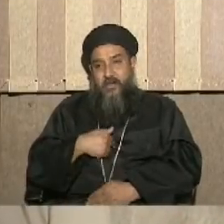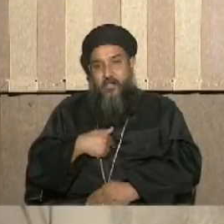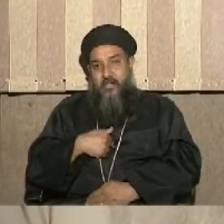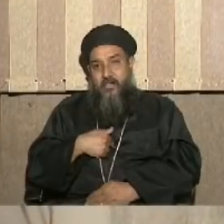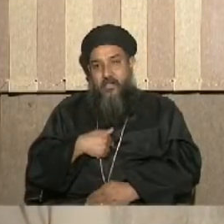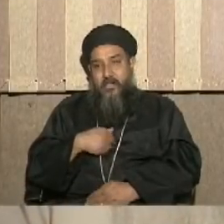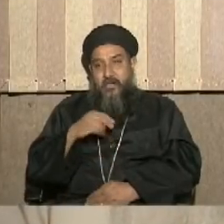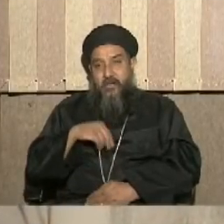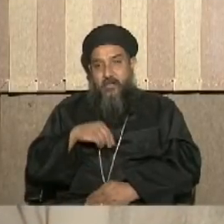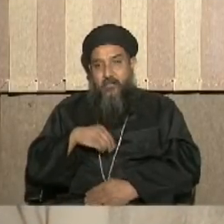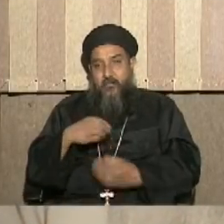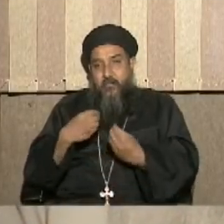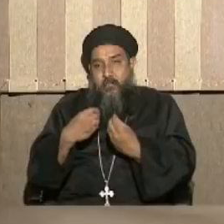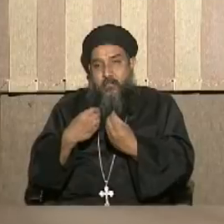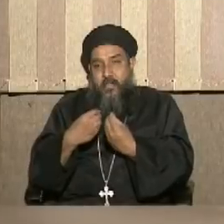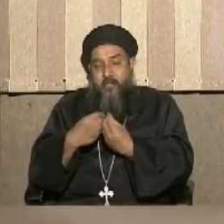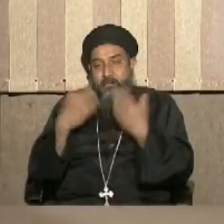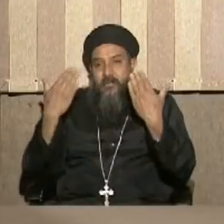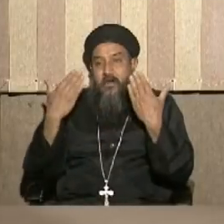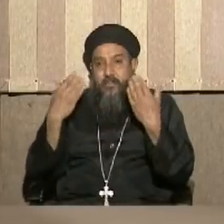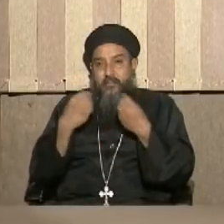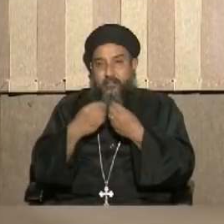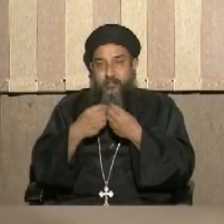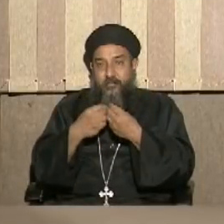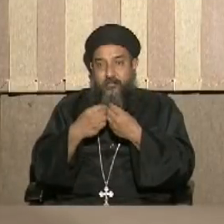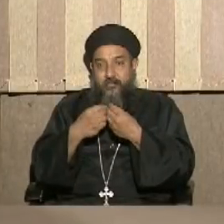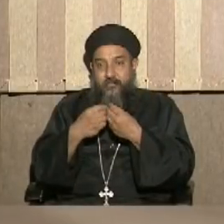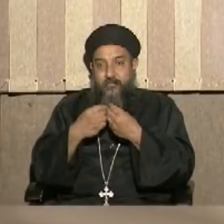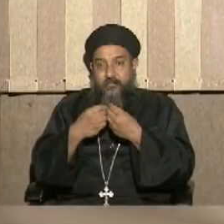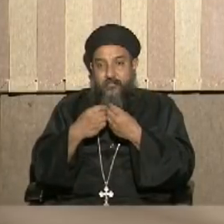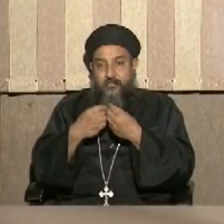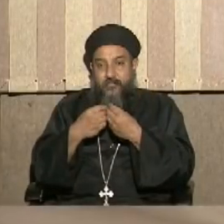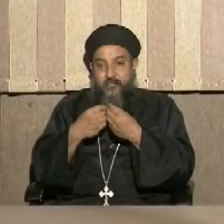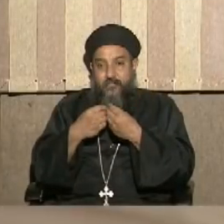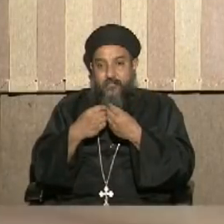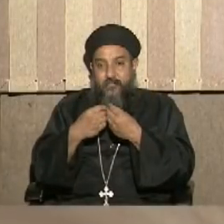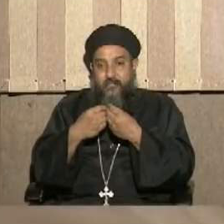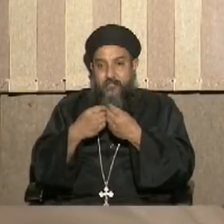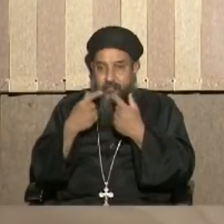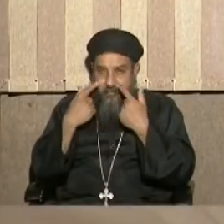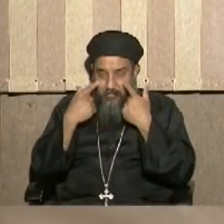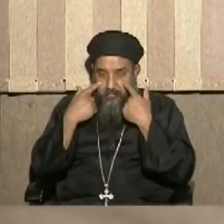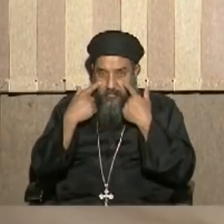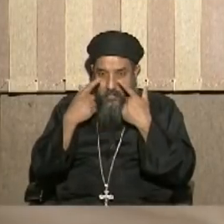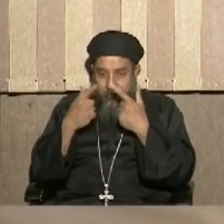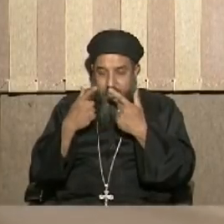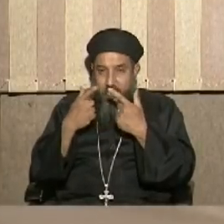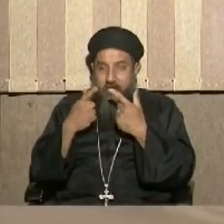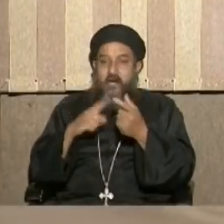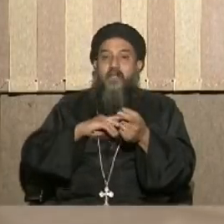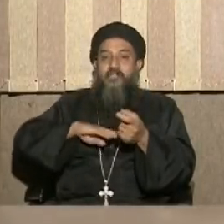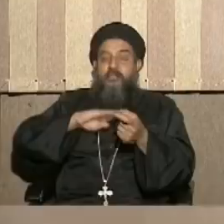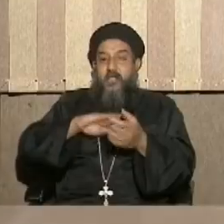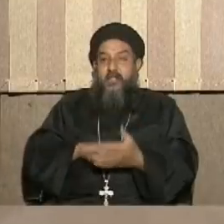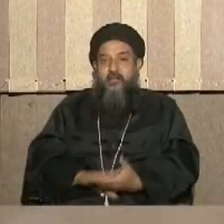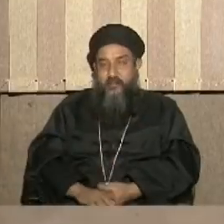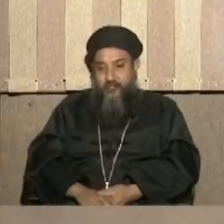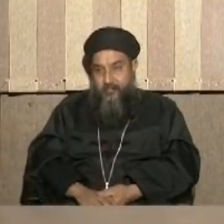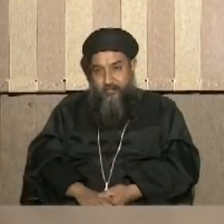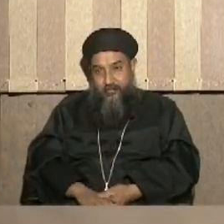ده انا كنت بتدفع وحدي بكسر عوضه. كان يكفيني ابص لك علشان اشبع.